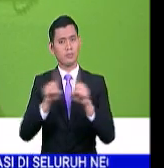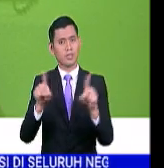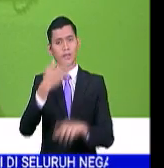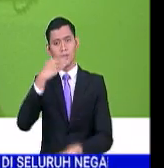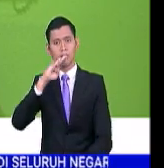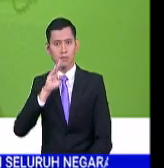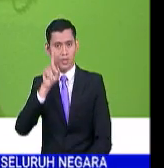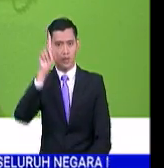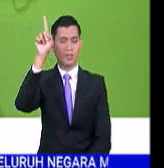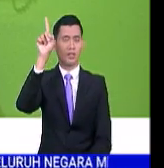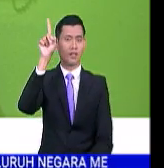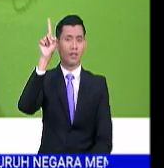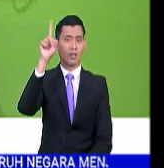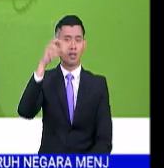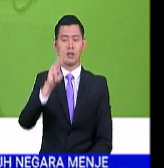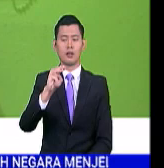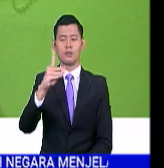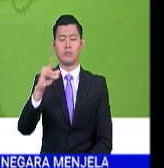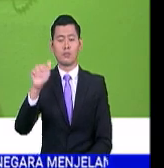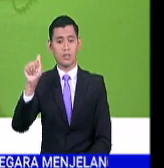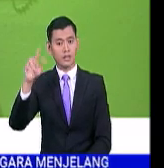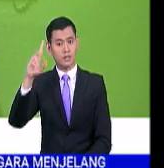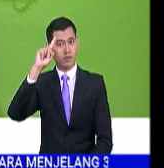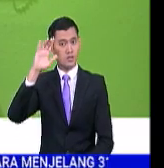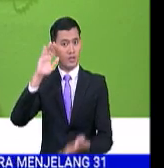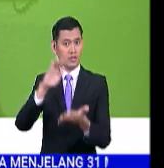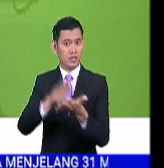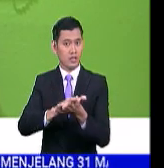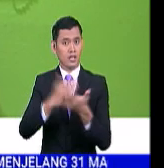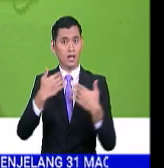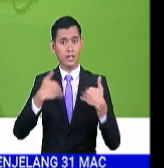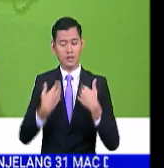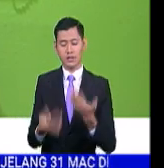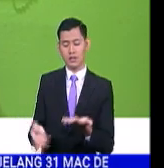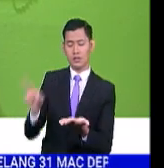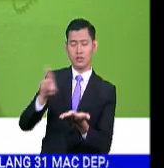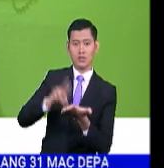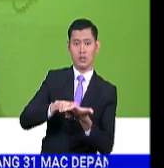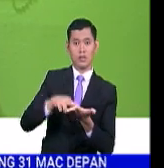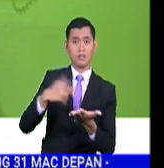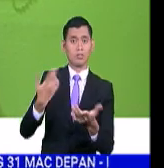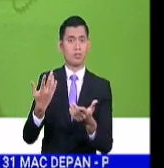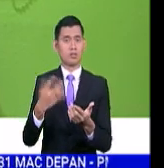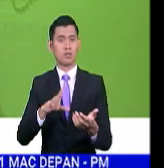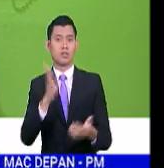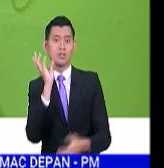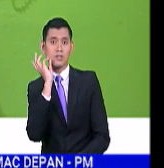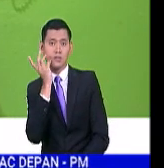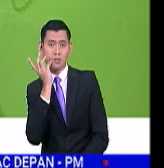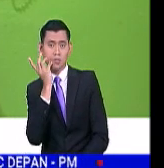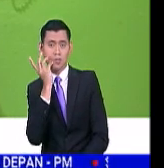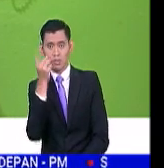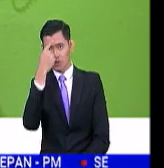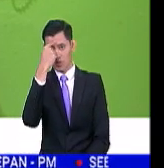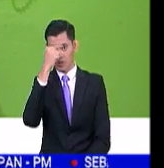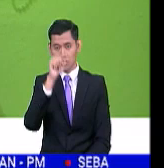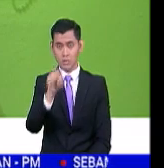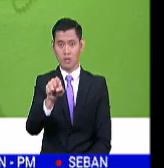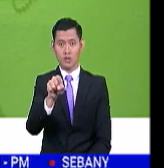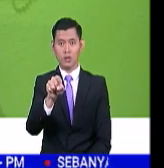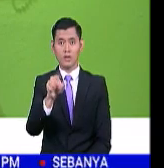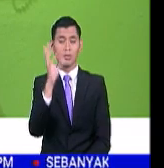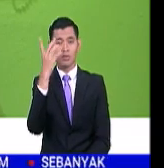berkeyakinan dalam rekod yang kita perolehi bahawa sumbangan padi untuk pengeluaran beras